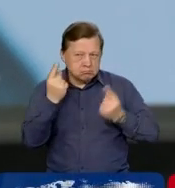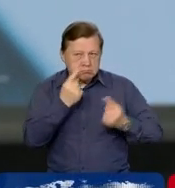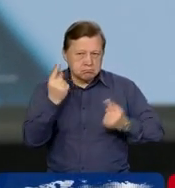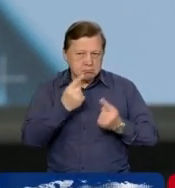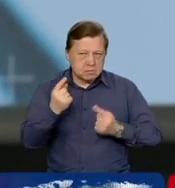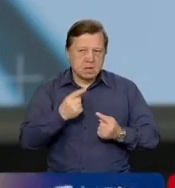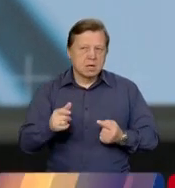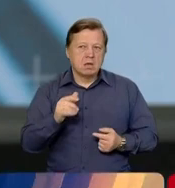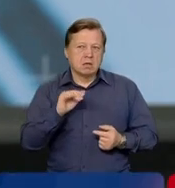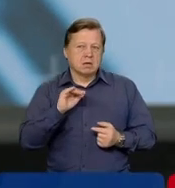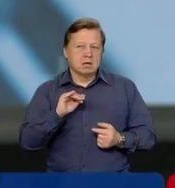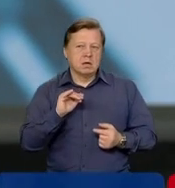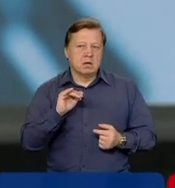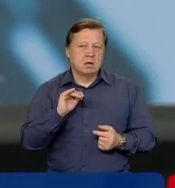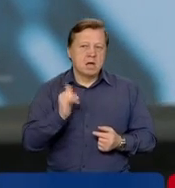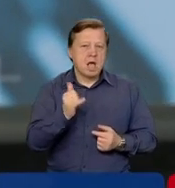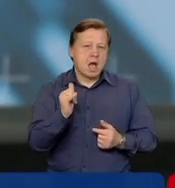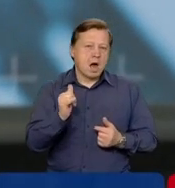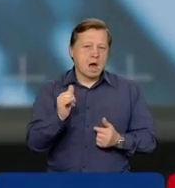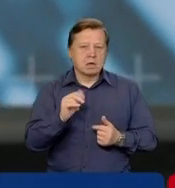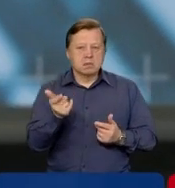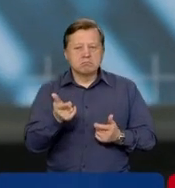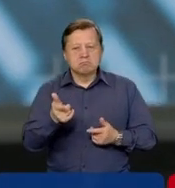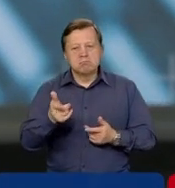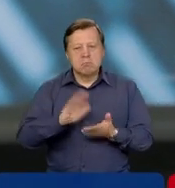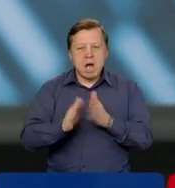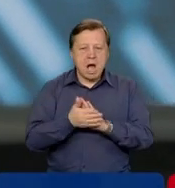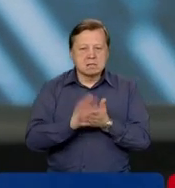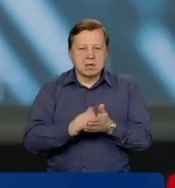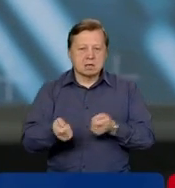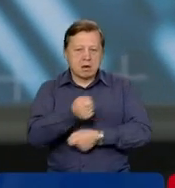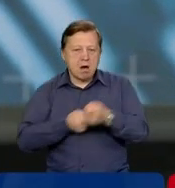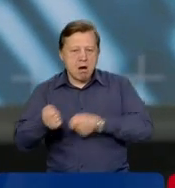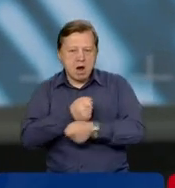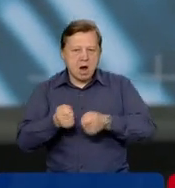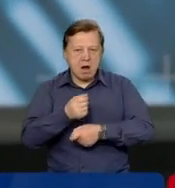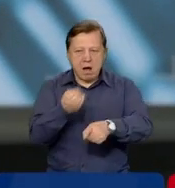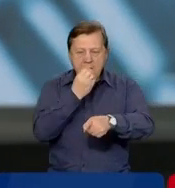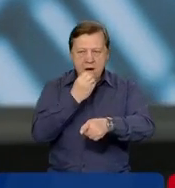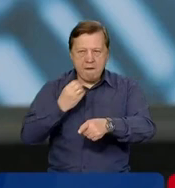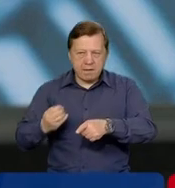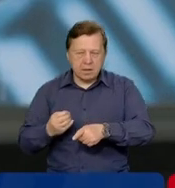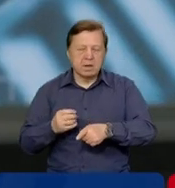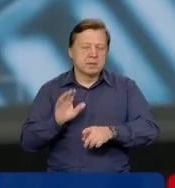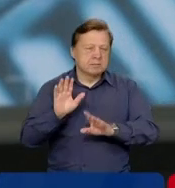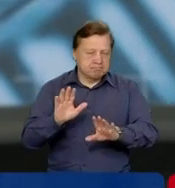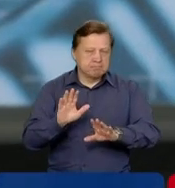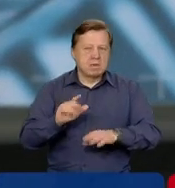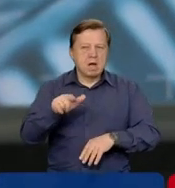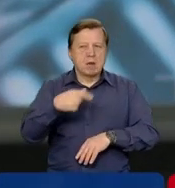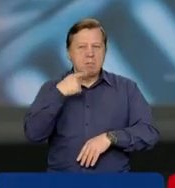takich targów z tak zwaną naturalną żywnością. Ale na Pani pytanie odpowiedź jest dosyć prosta. Nie ma